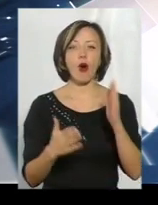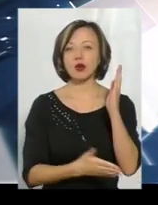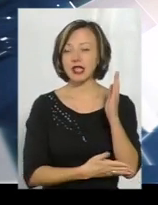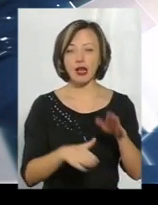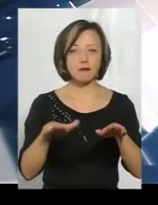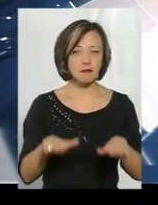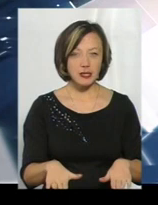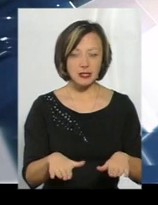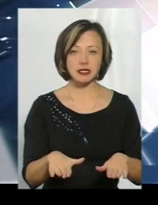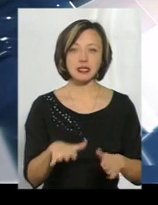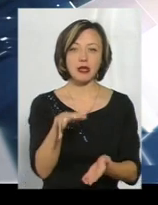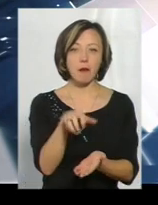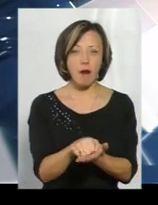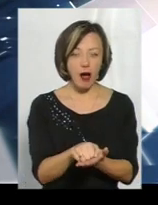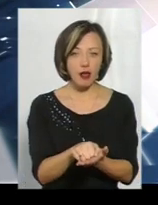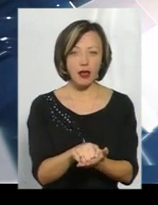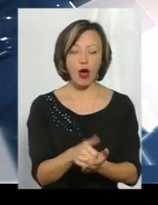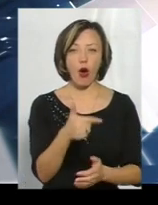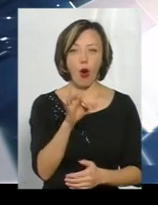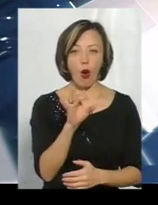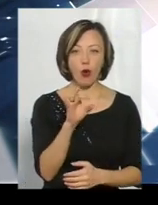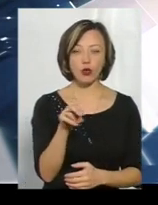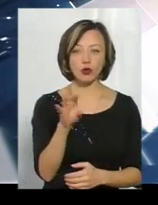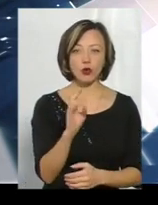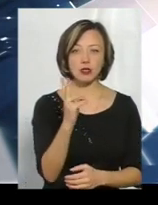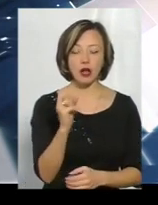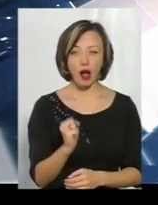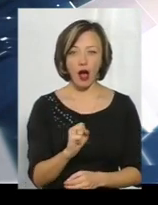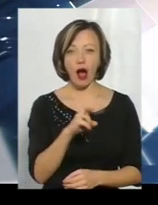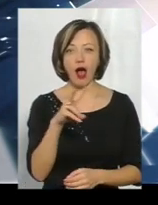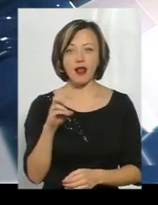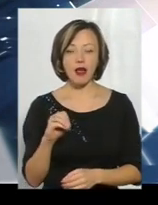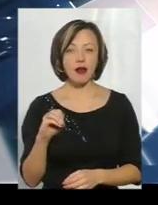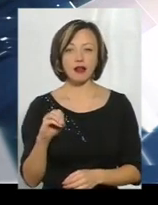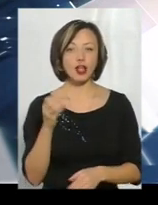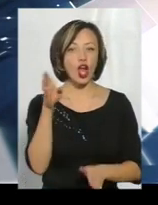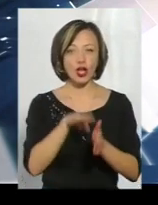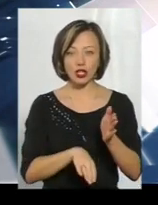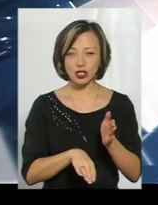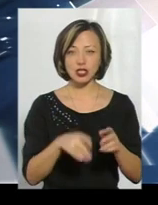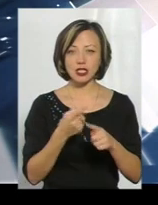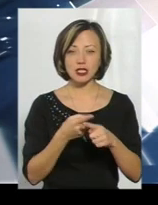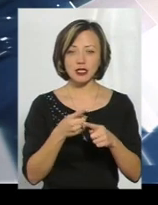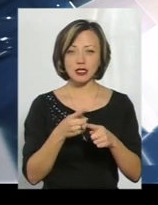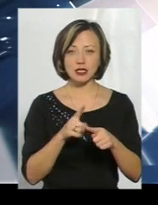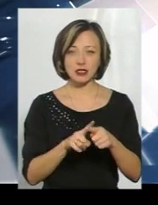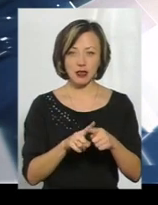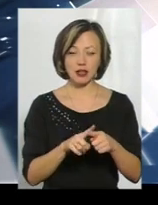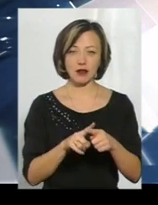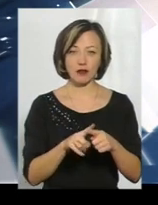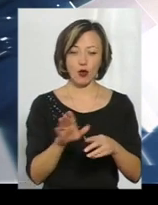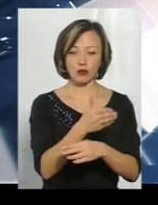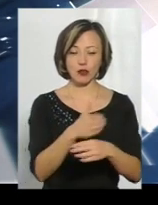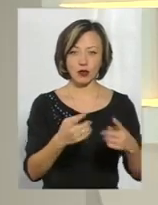останнє місце займає Городоцька, але перше по нерівномірності розподілу виборців по округах. Прошу далі ці